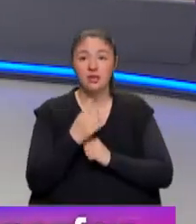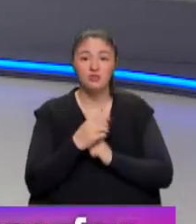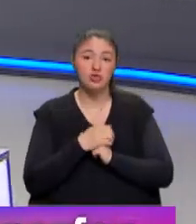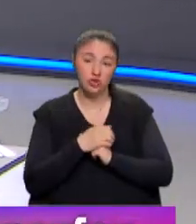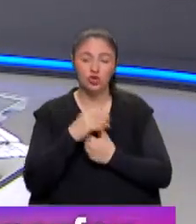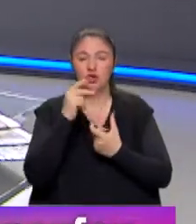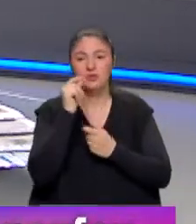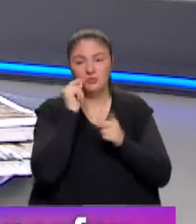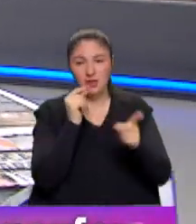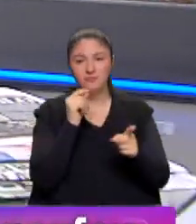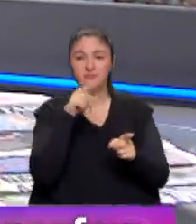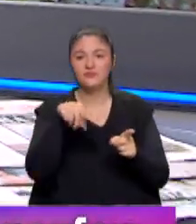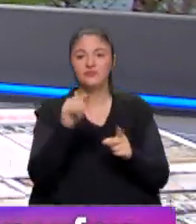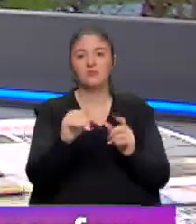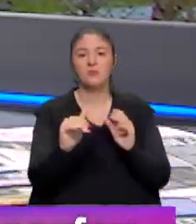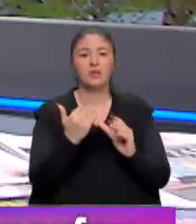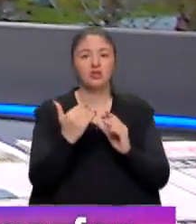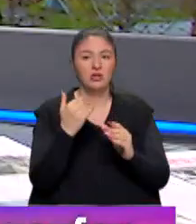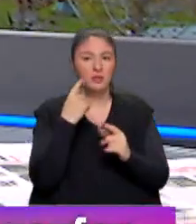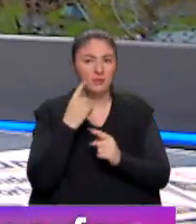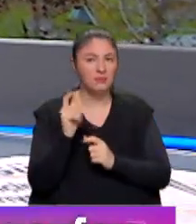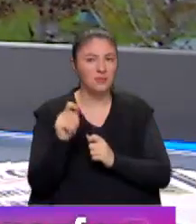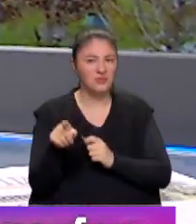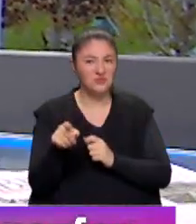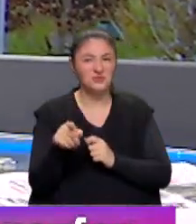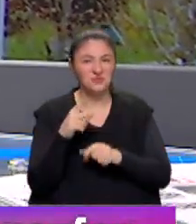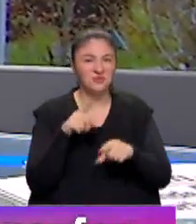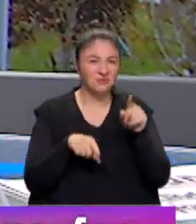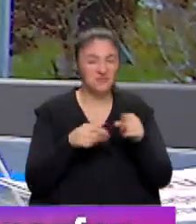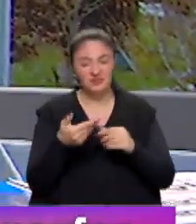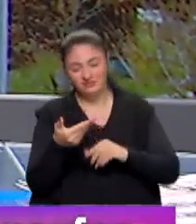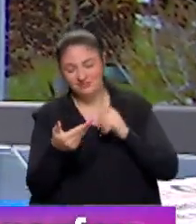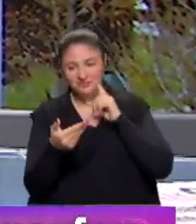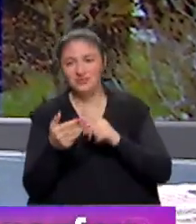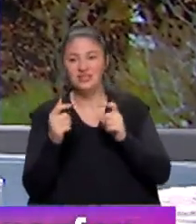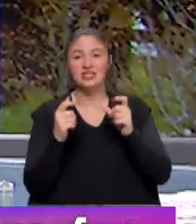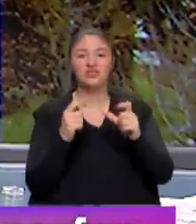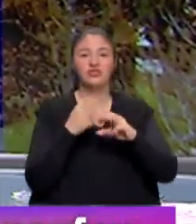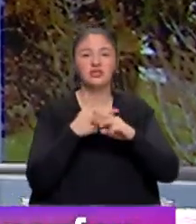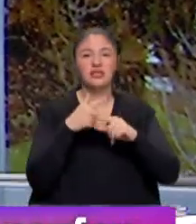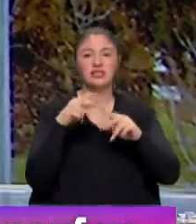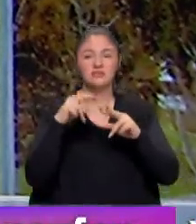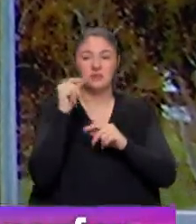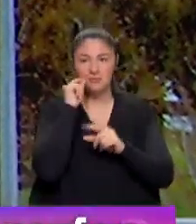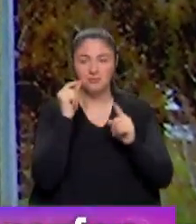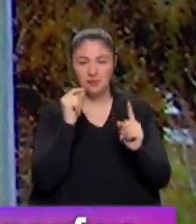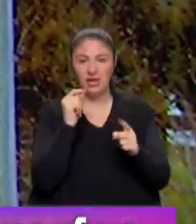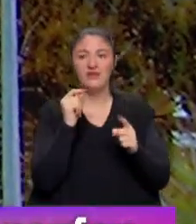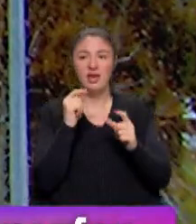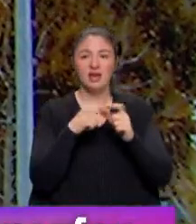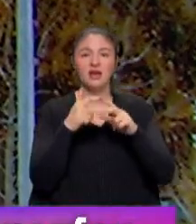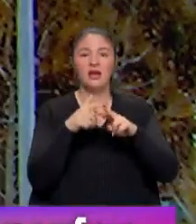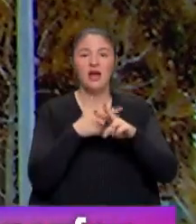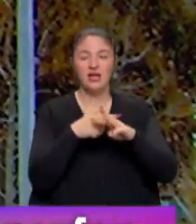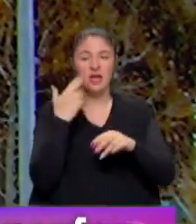Demişti Ümit Dikbayır. Sizlerden gelen mesajlara da bakıyorum zaman zaman. Cezmi Bey, Cezmi Bey ve Gaye